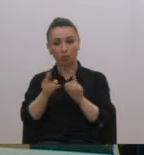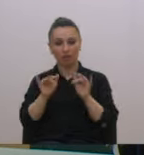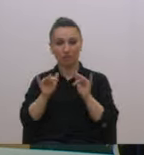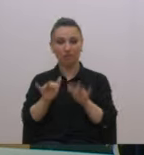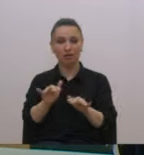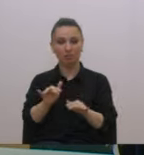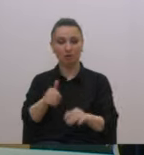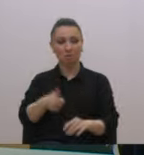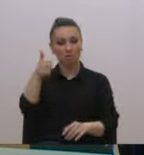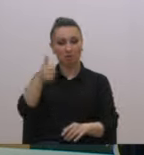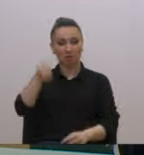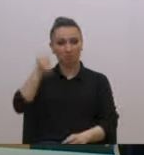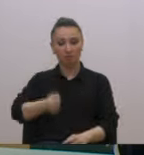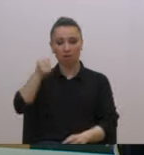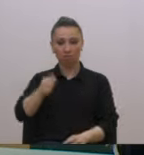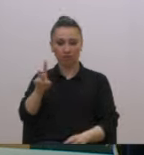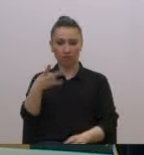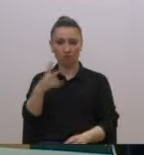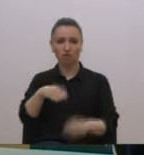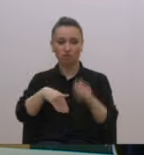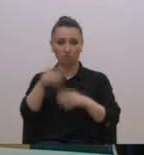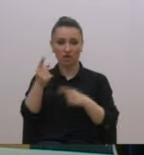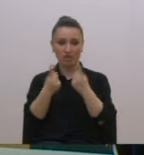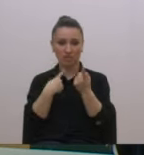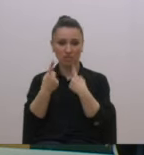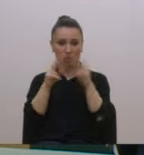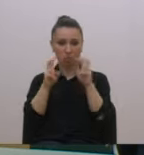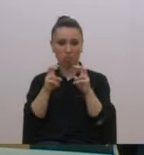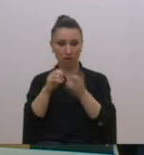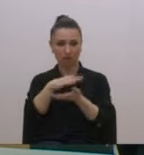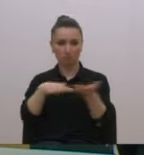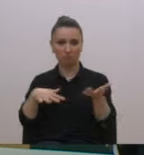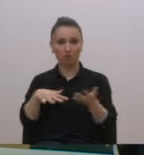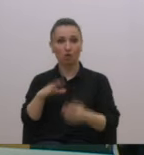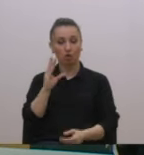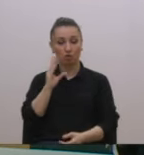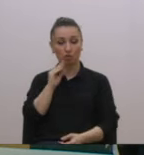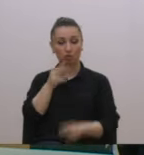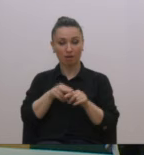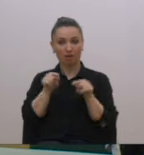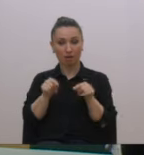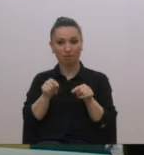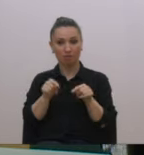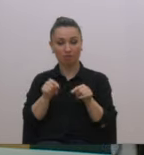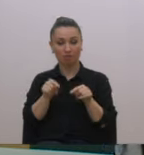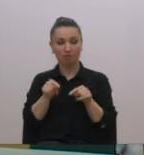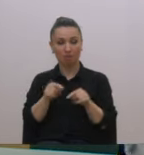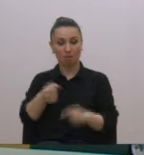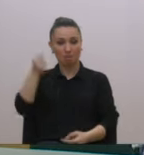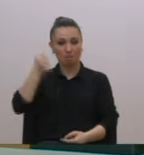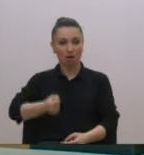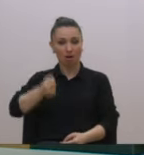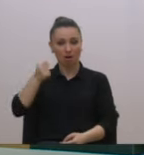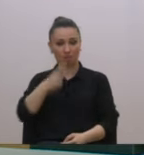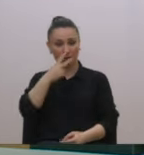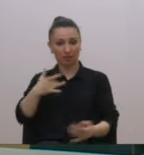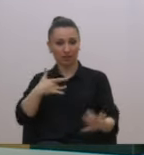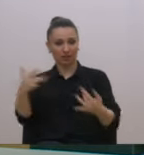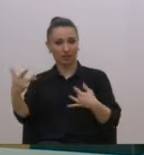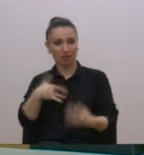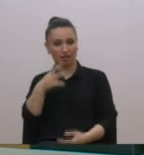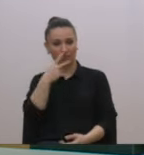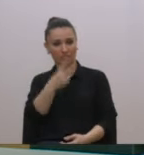ჯერ ბრახუნს დაანებეთ თავი და გადავიდეთ საუბარზე მithumetes ოდესაც ამ თქვენ ბრახუნის დრამატის